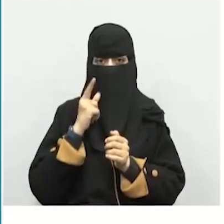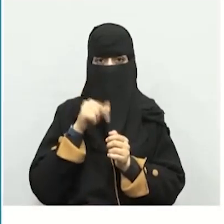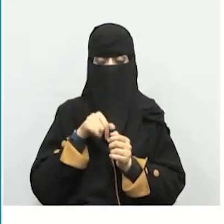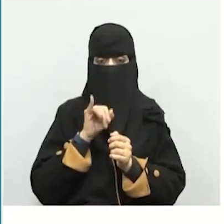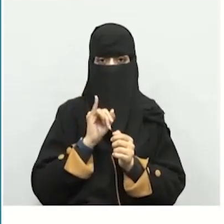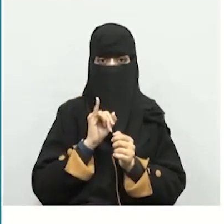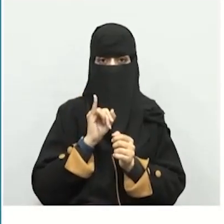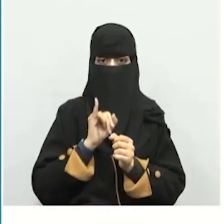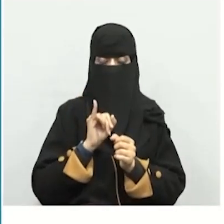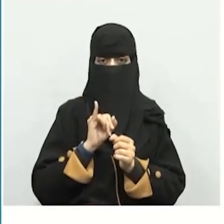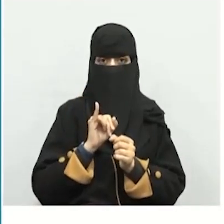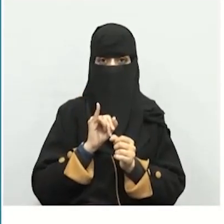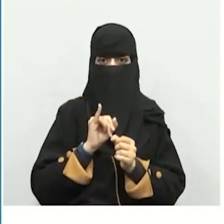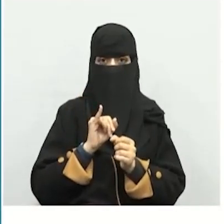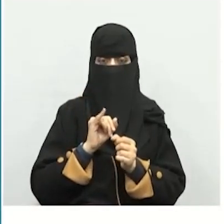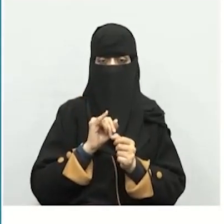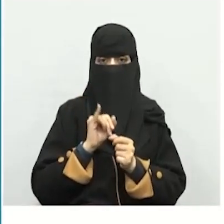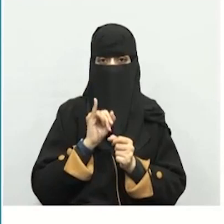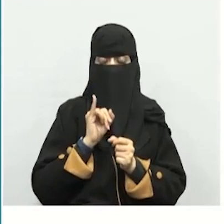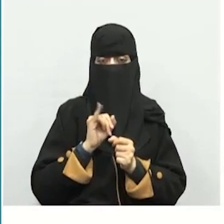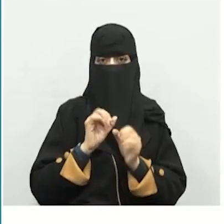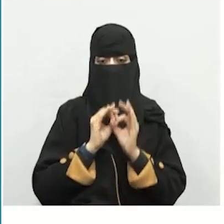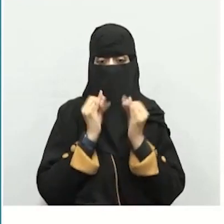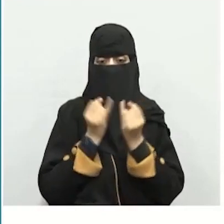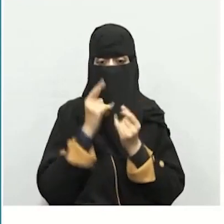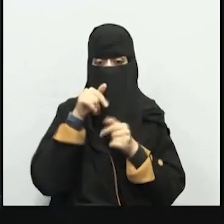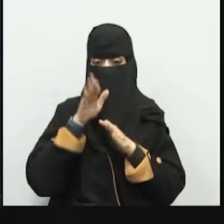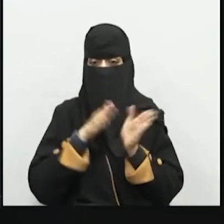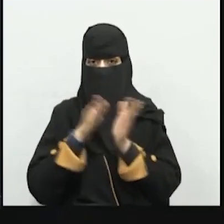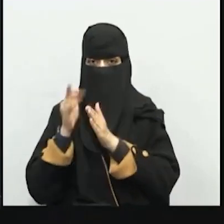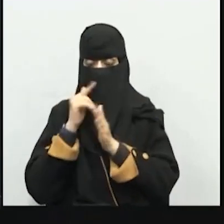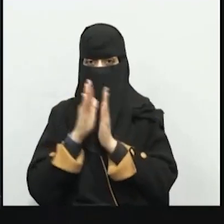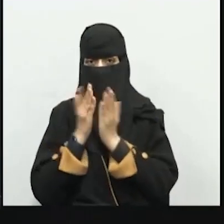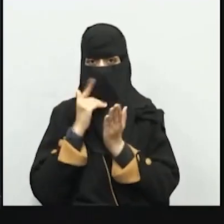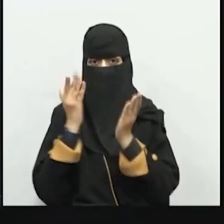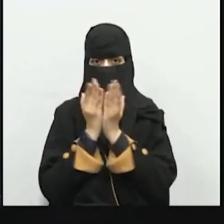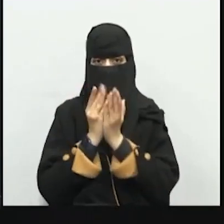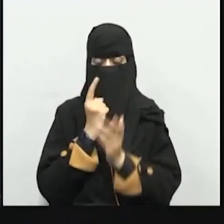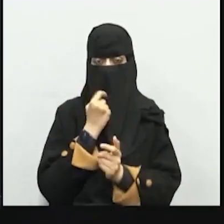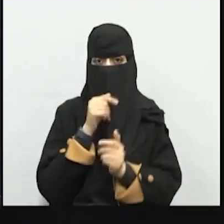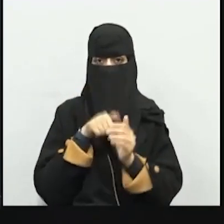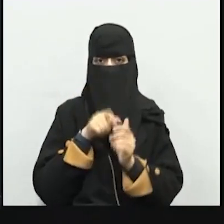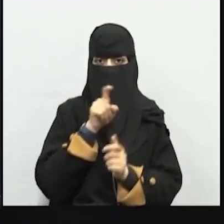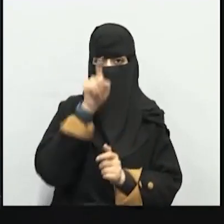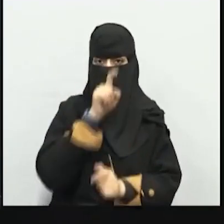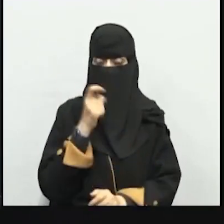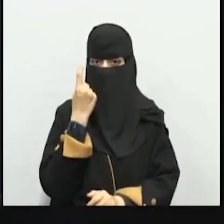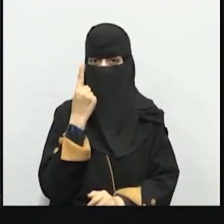ننتقل طلابي وطالباتي للكتاب المدرسي للإجابة على نشاط 1 صفحة 102.